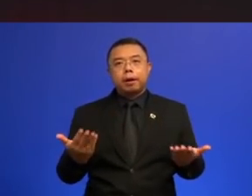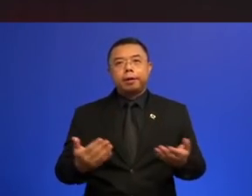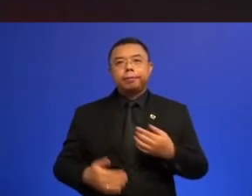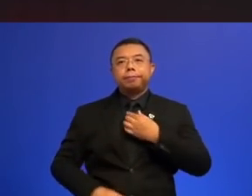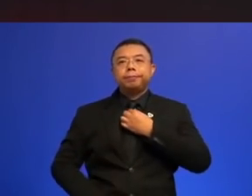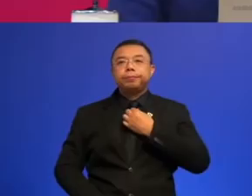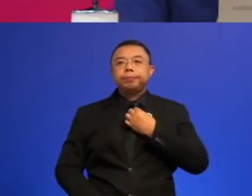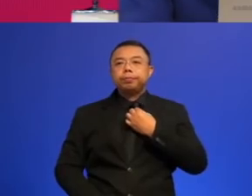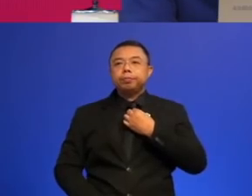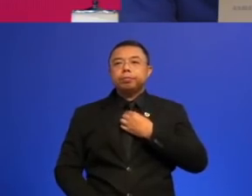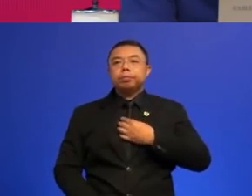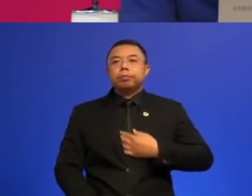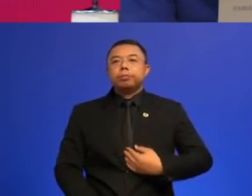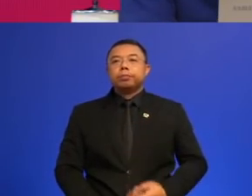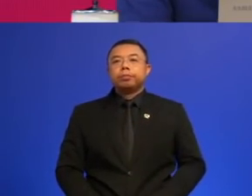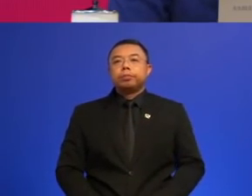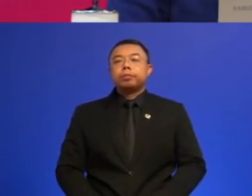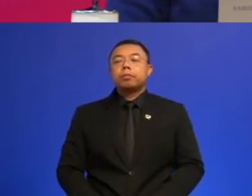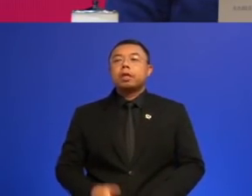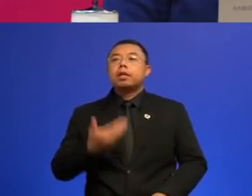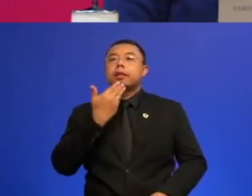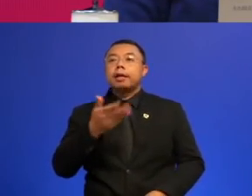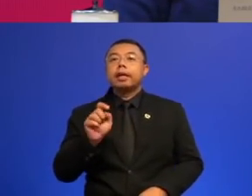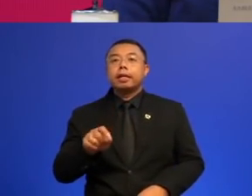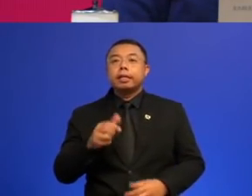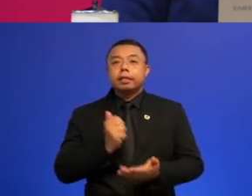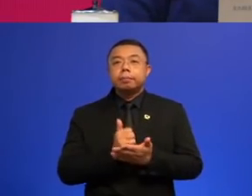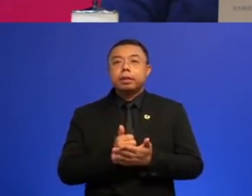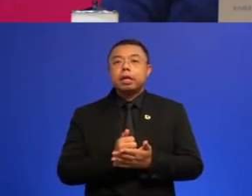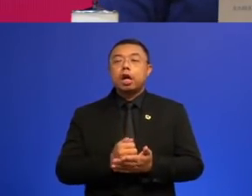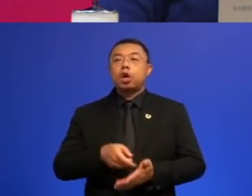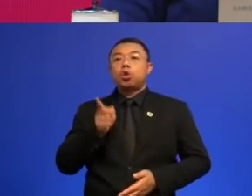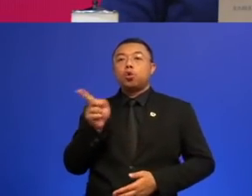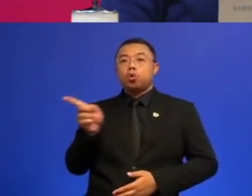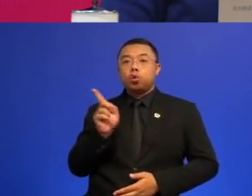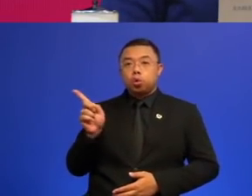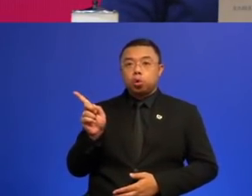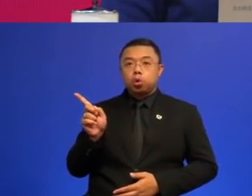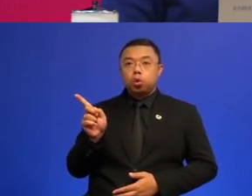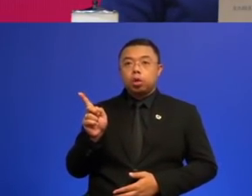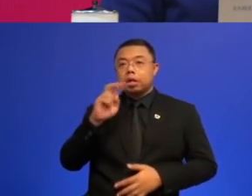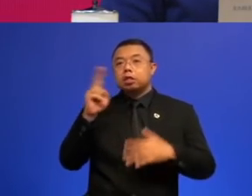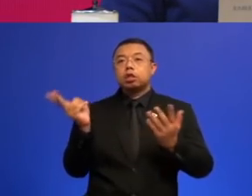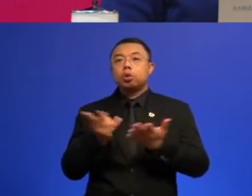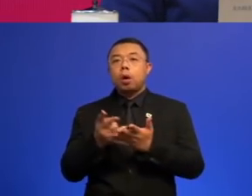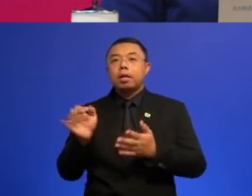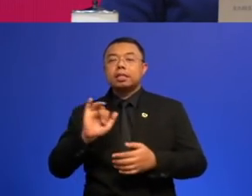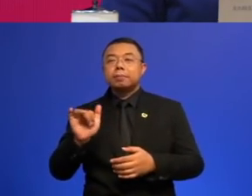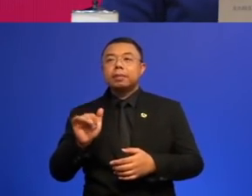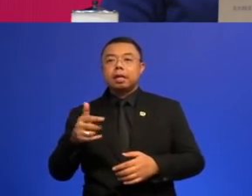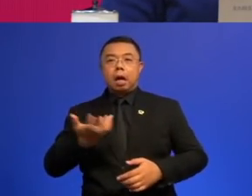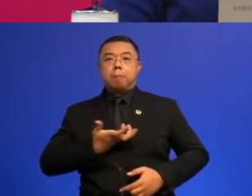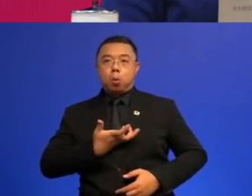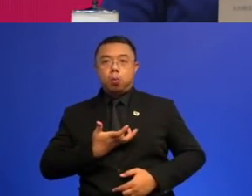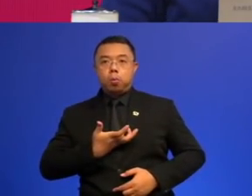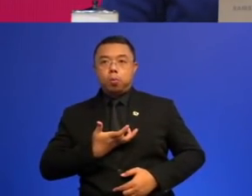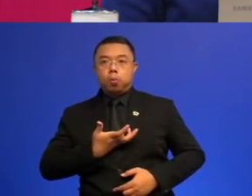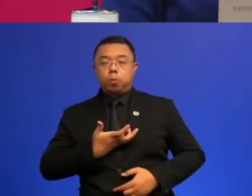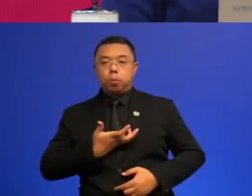Oke, yang bertanya ini sebenarnya menuntut keadaan seperti yang dia